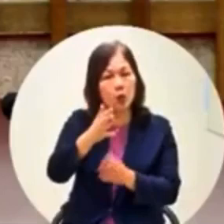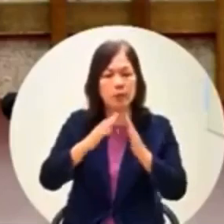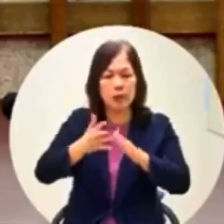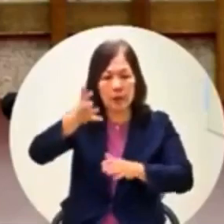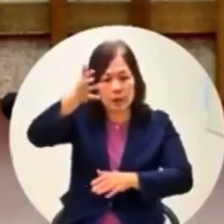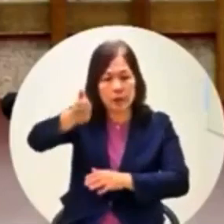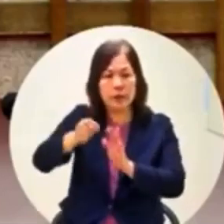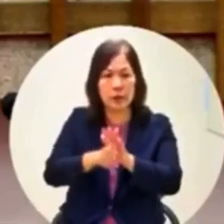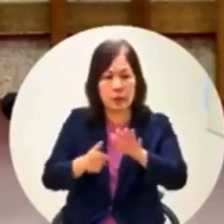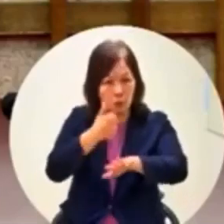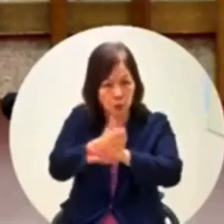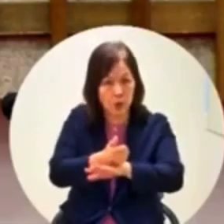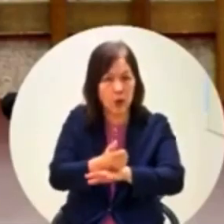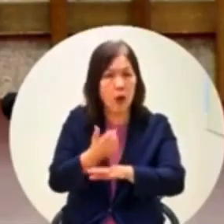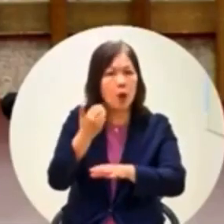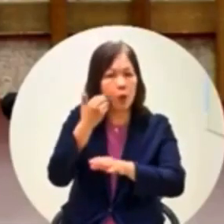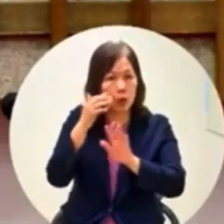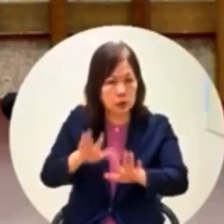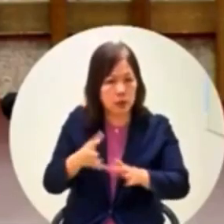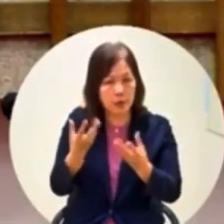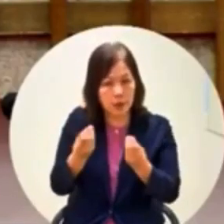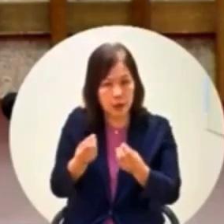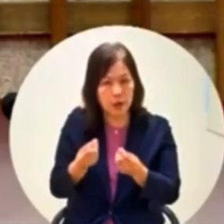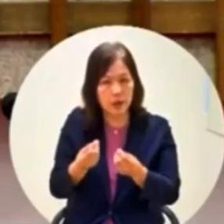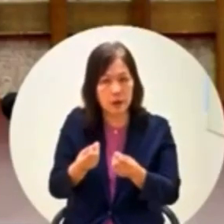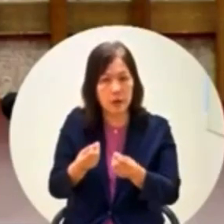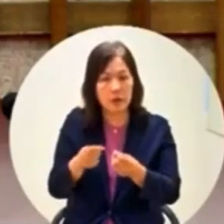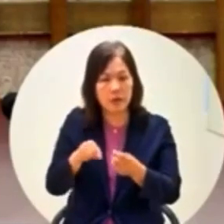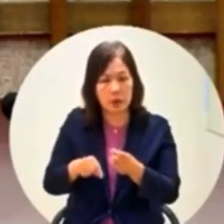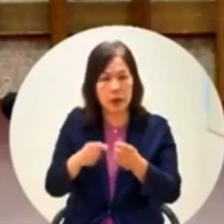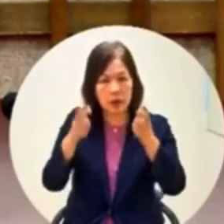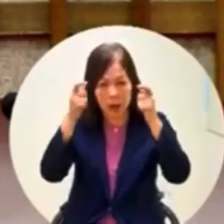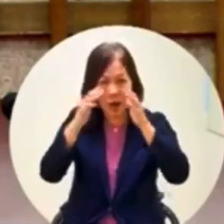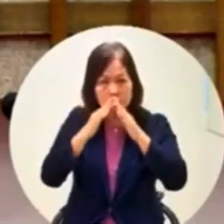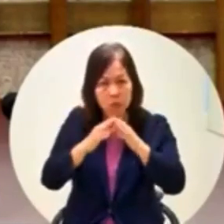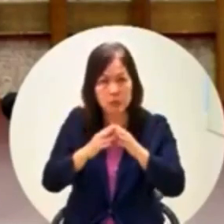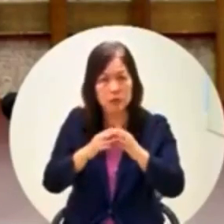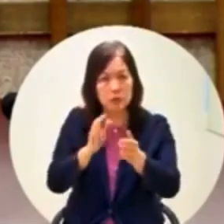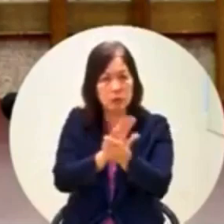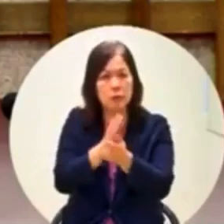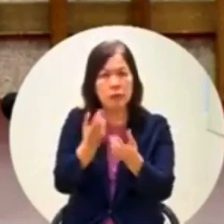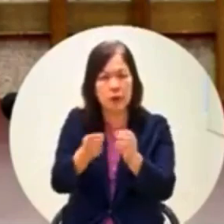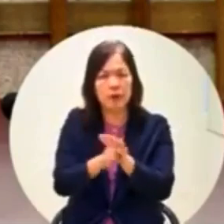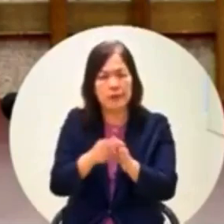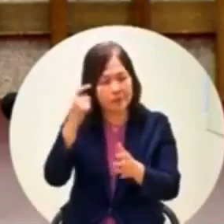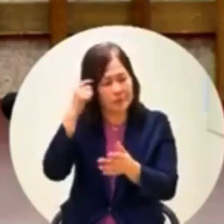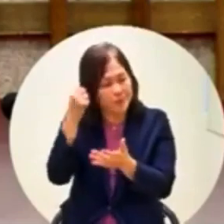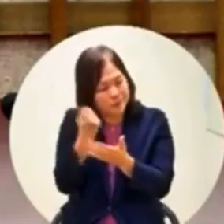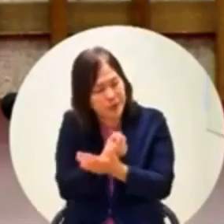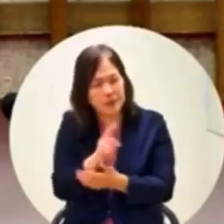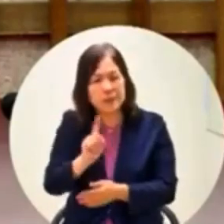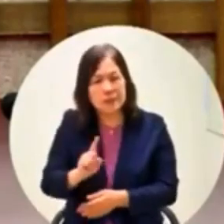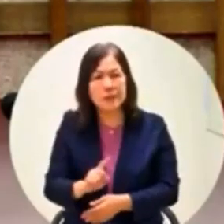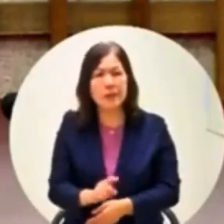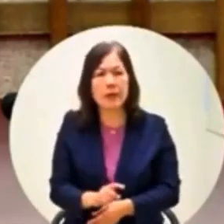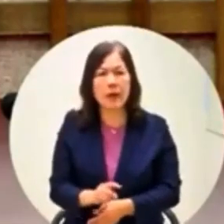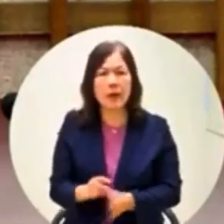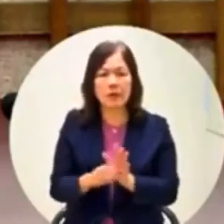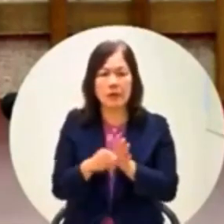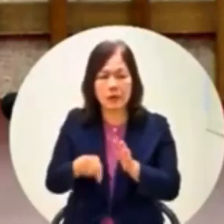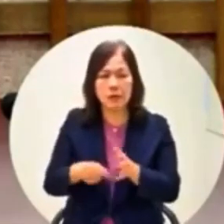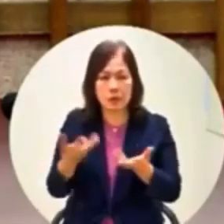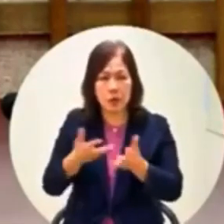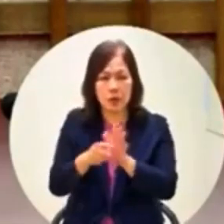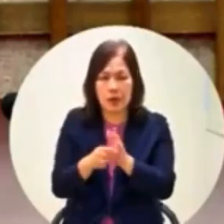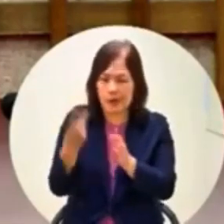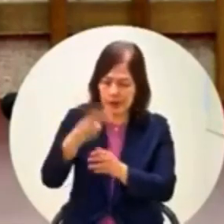今天不在高雄市在服务的时候，您最遗憾的，我也相信这个部分是我们必须要去更加努